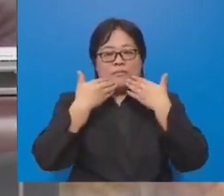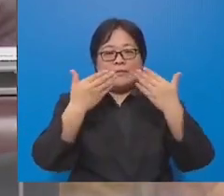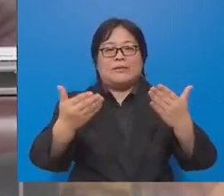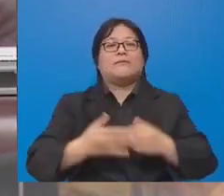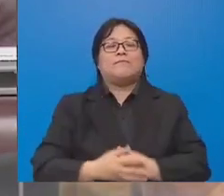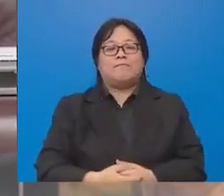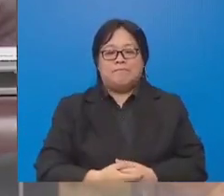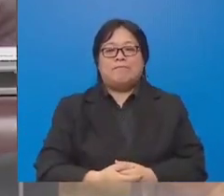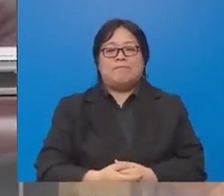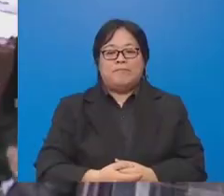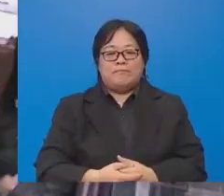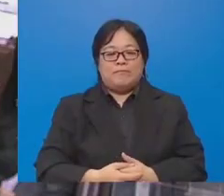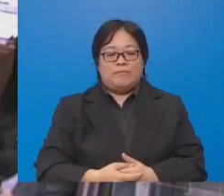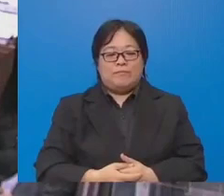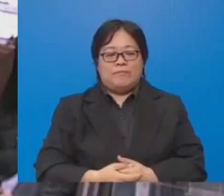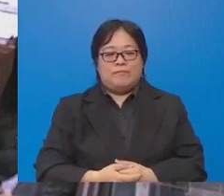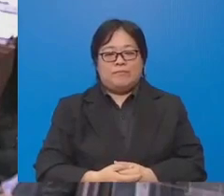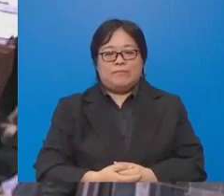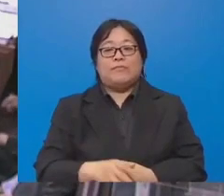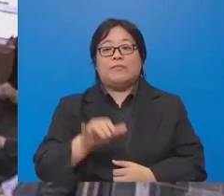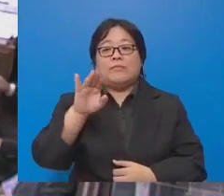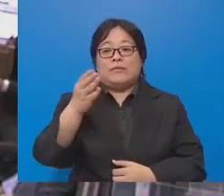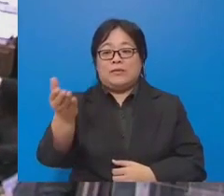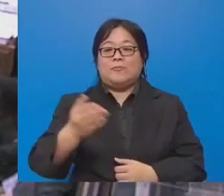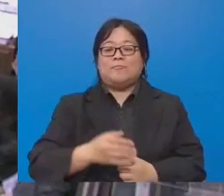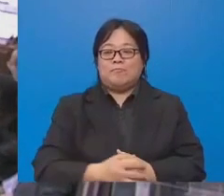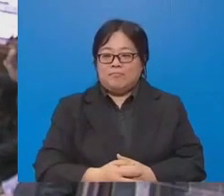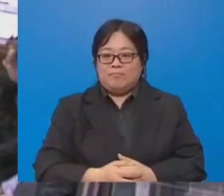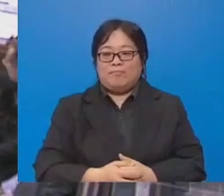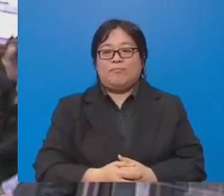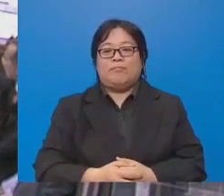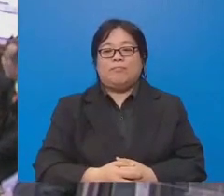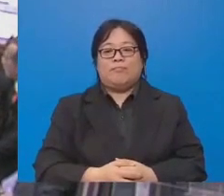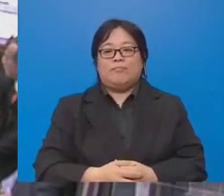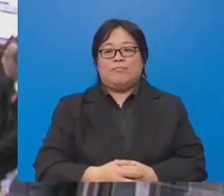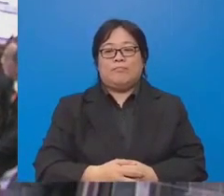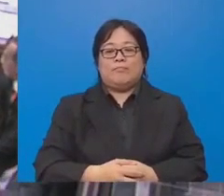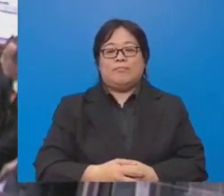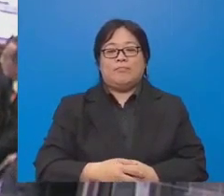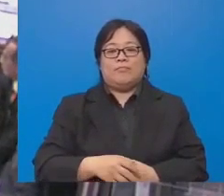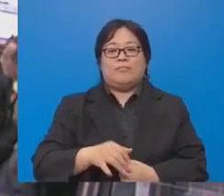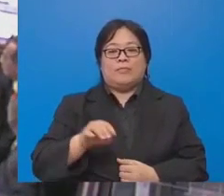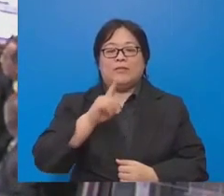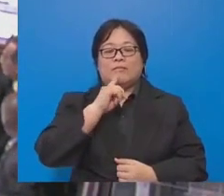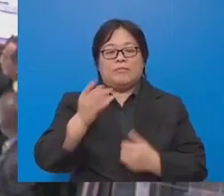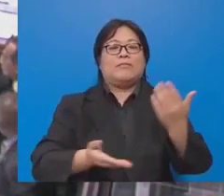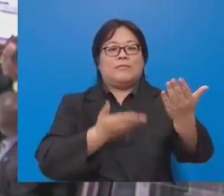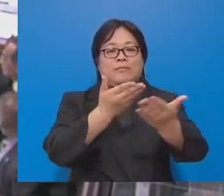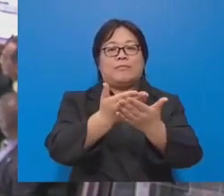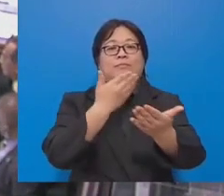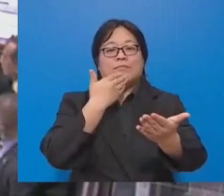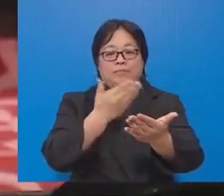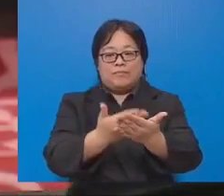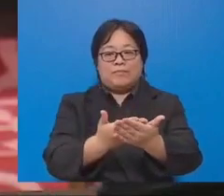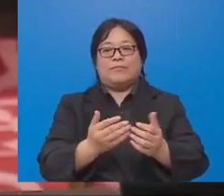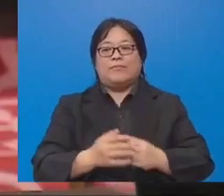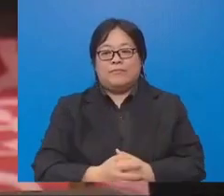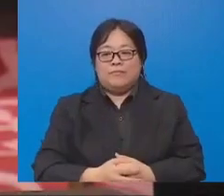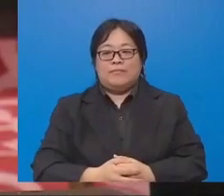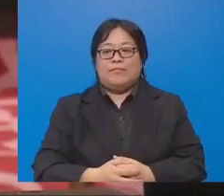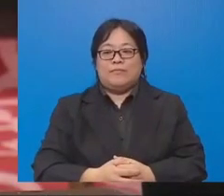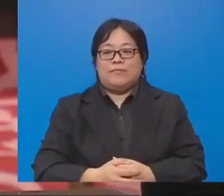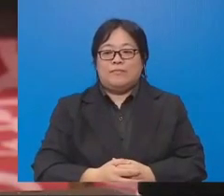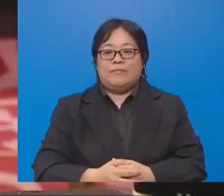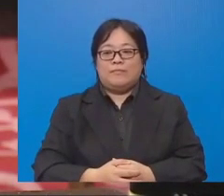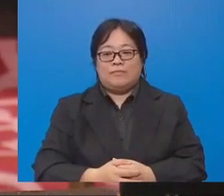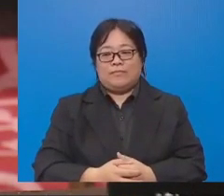siap makasih Oh ya mau Ahmad ituan wanita tua cadangan Yang memang baik kalian Saya pun